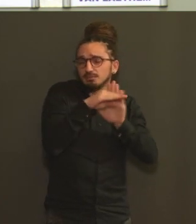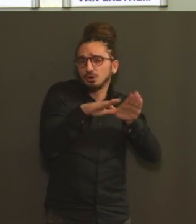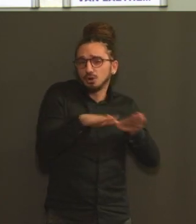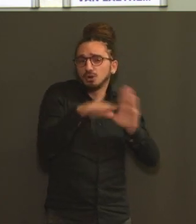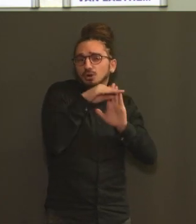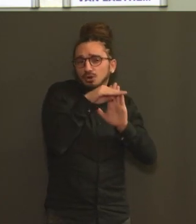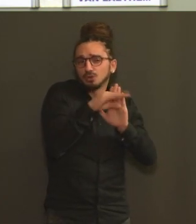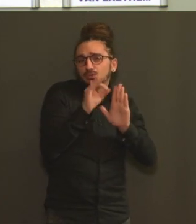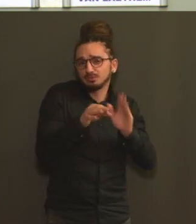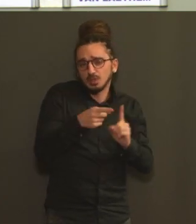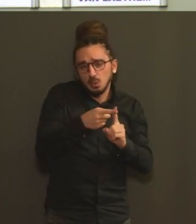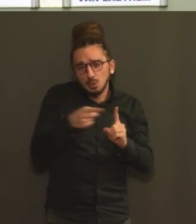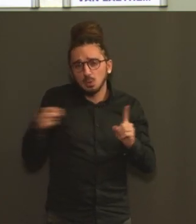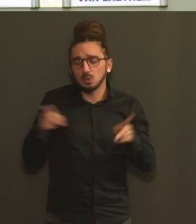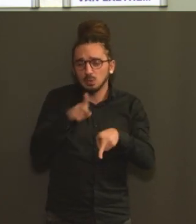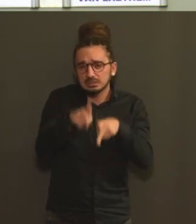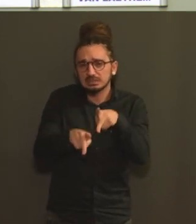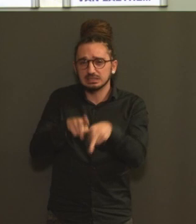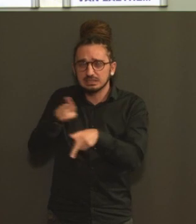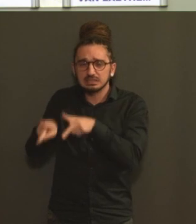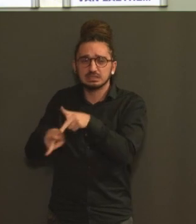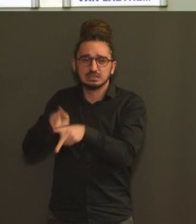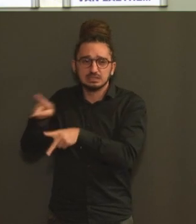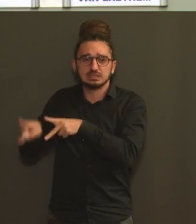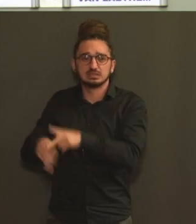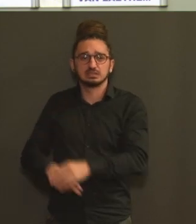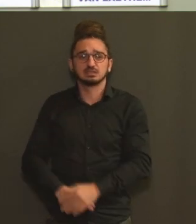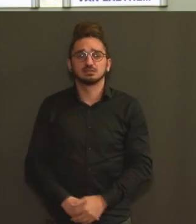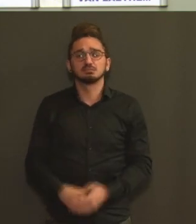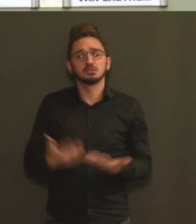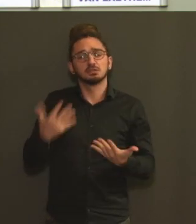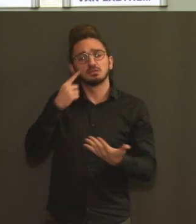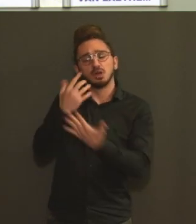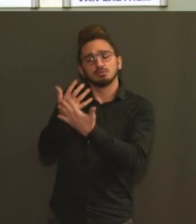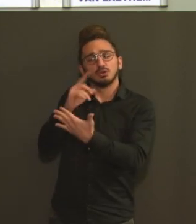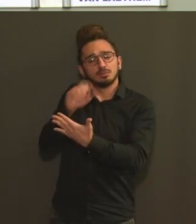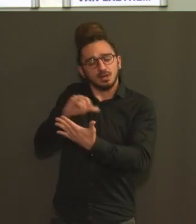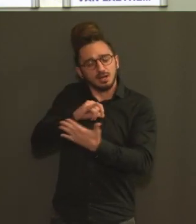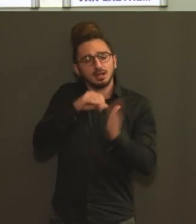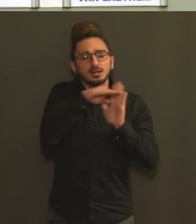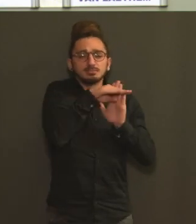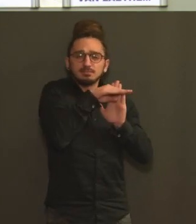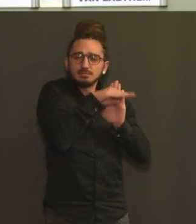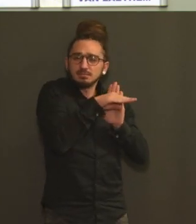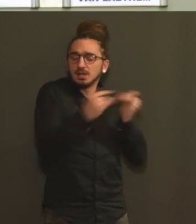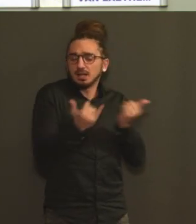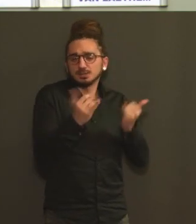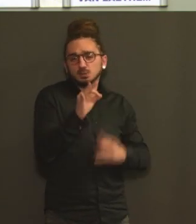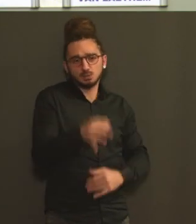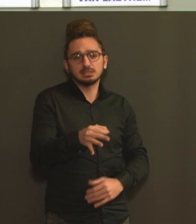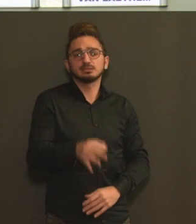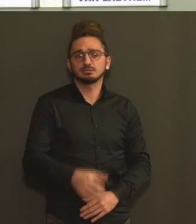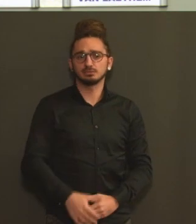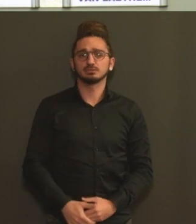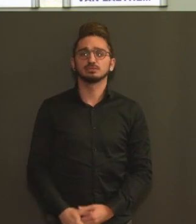ceci reste une direction de la diminution. Le nombre de patients Covid hospitalisés, globalement, a donc diminué de